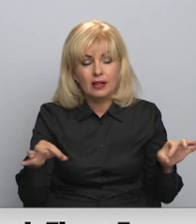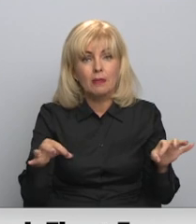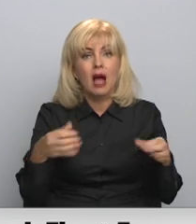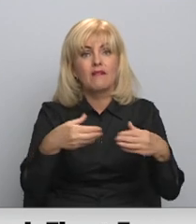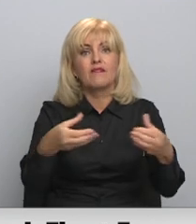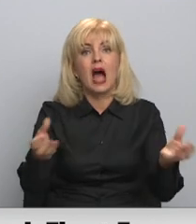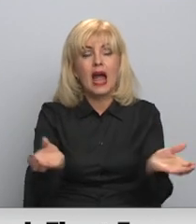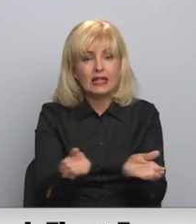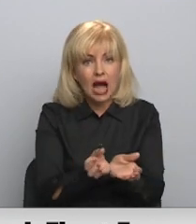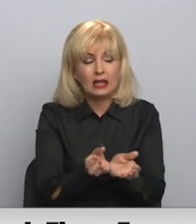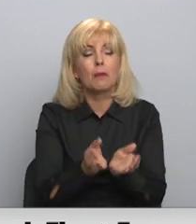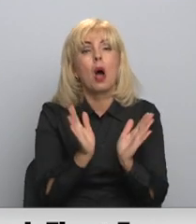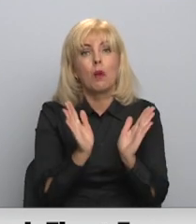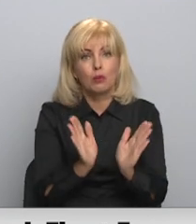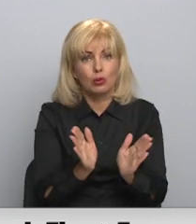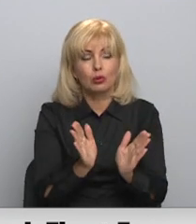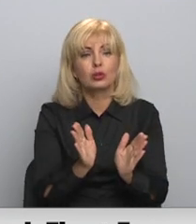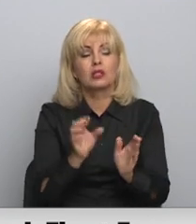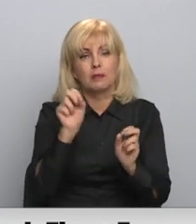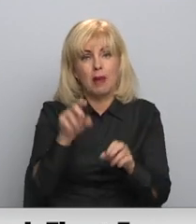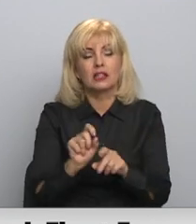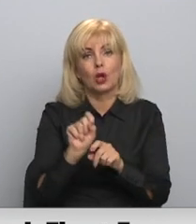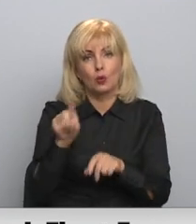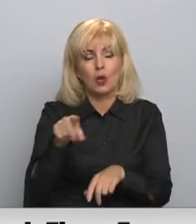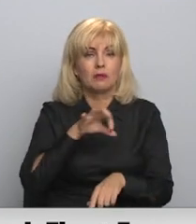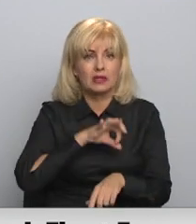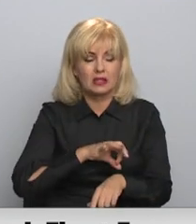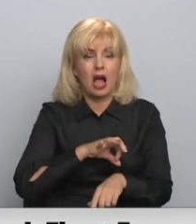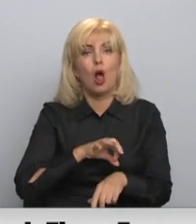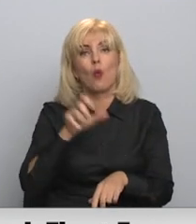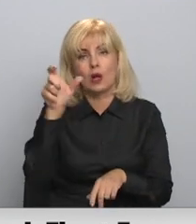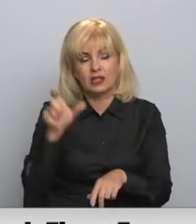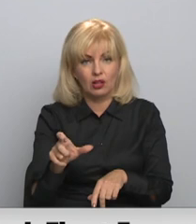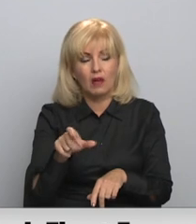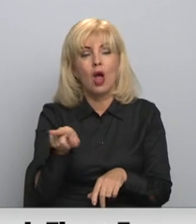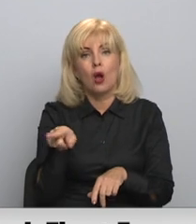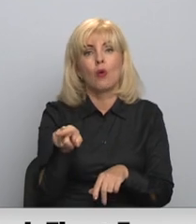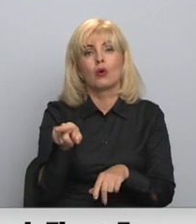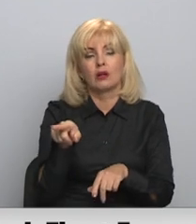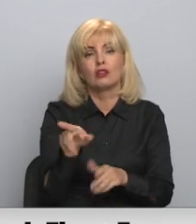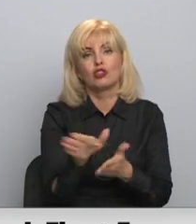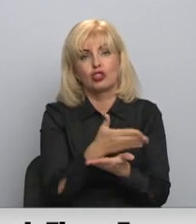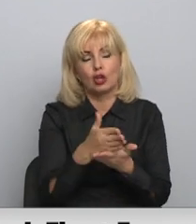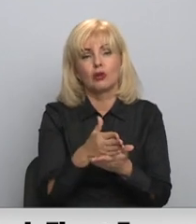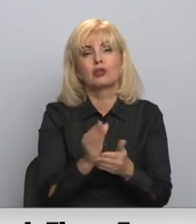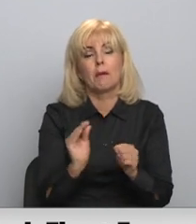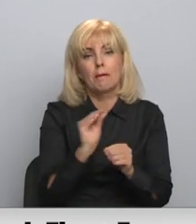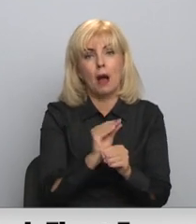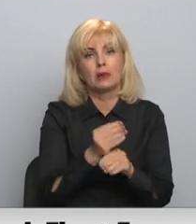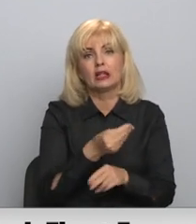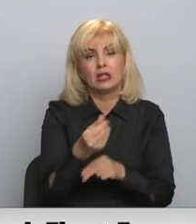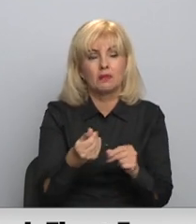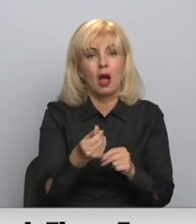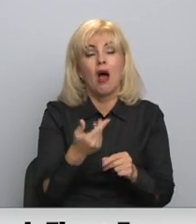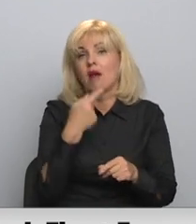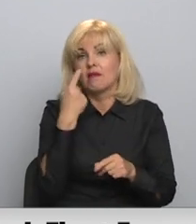vainagiem. Būs jāalgo cilvēki, kas šķiros, tātad tās ir papildus izmaksas. Neviens jau viņus cits, kā tie